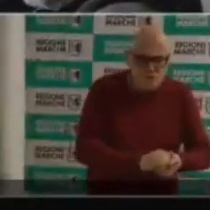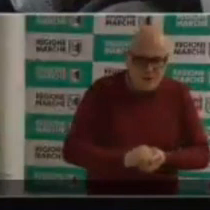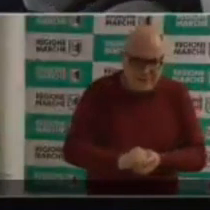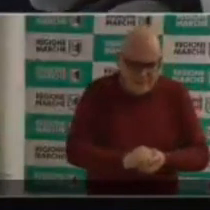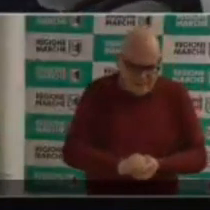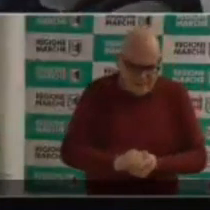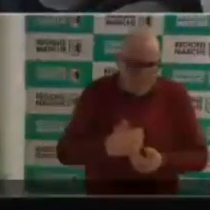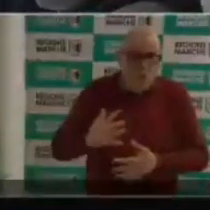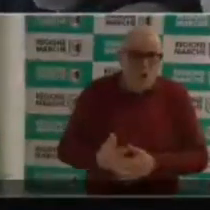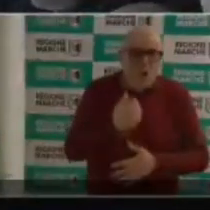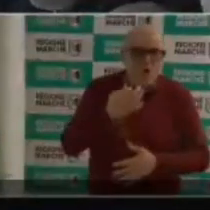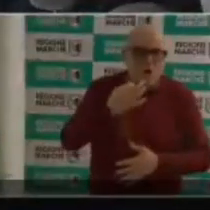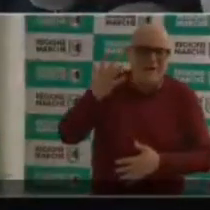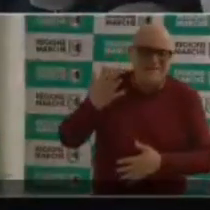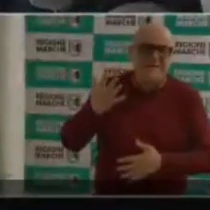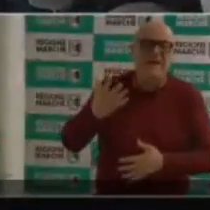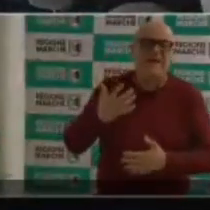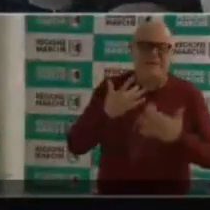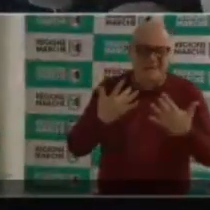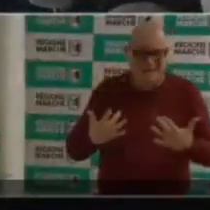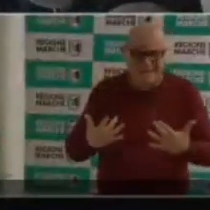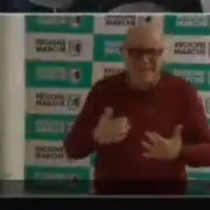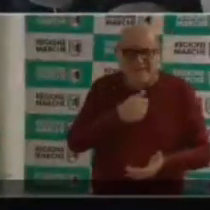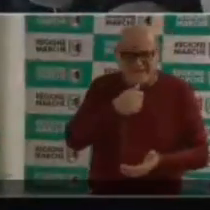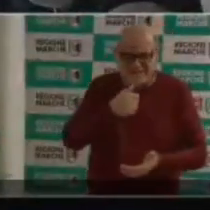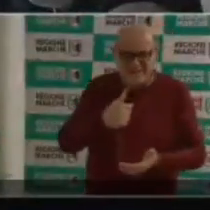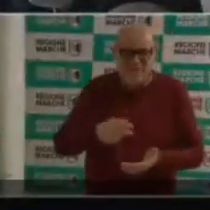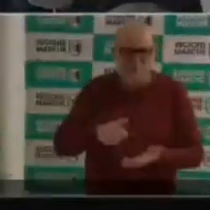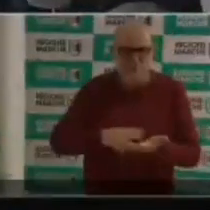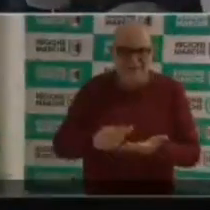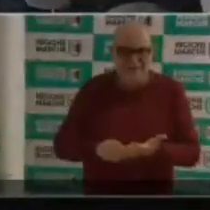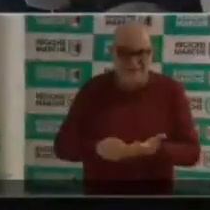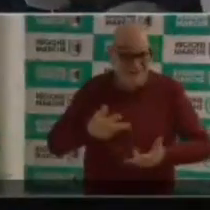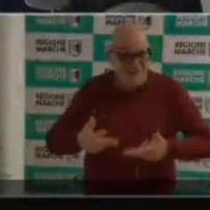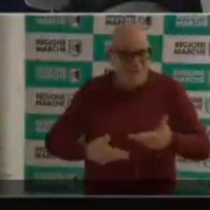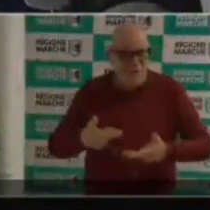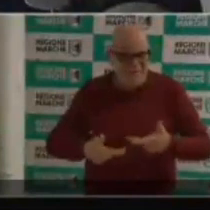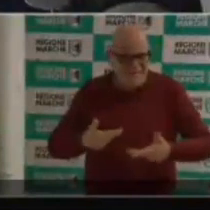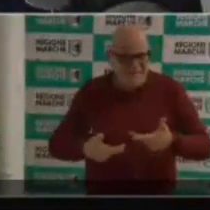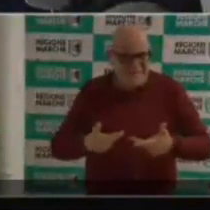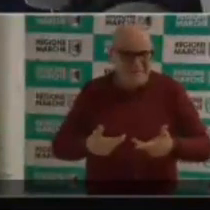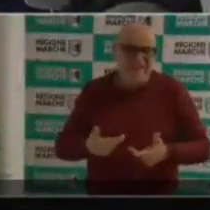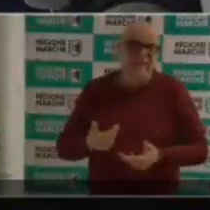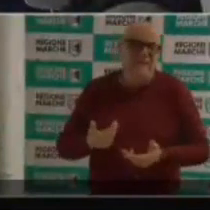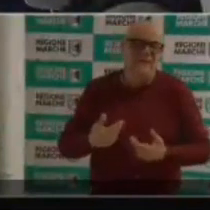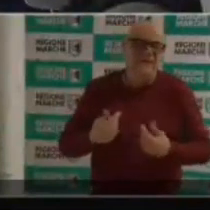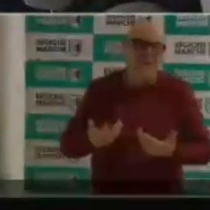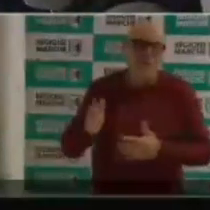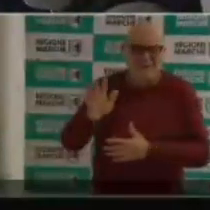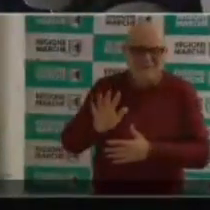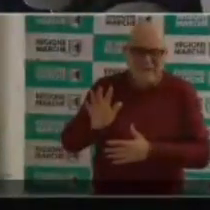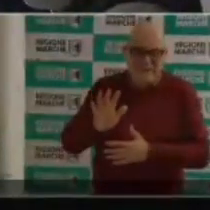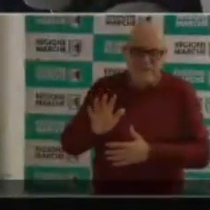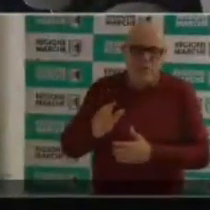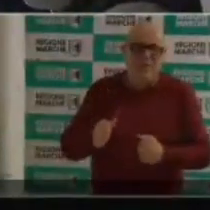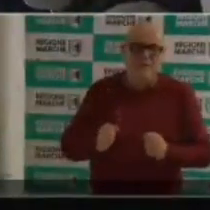per ringraziare l'interpretariato LIS che sta traducendo questo nostro intervento, ed è un esempio di questa nostra volontà